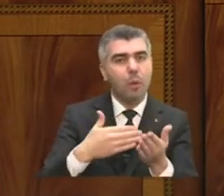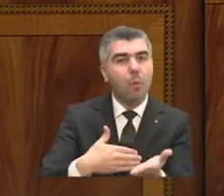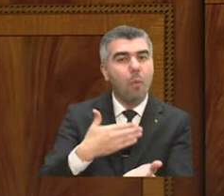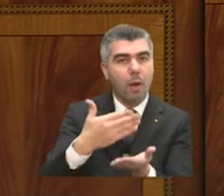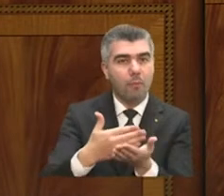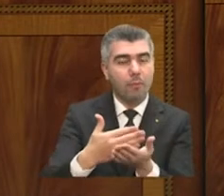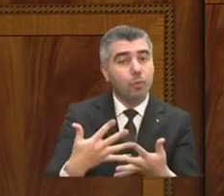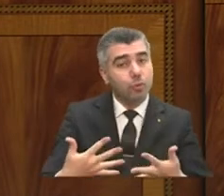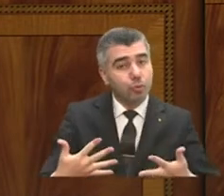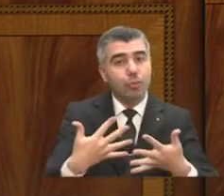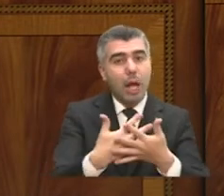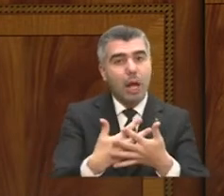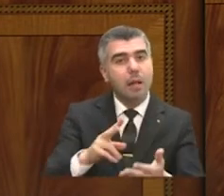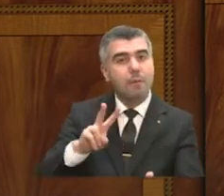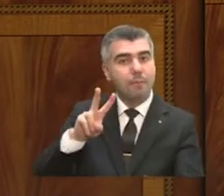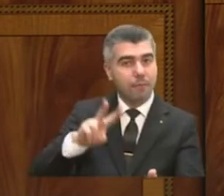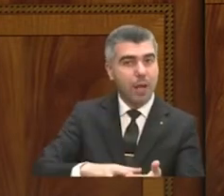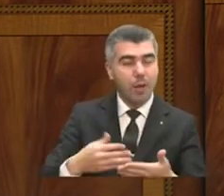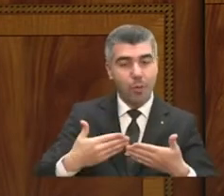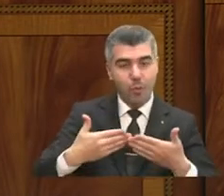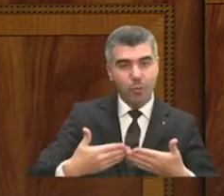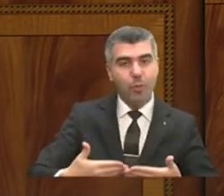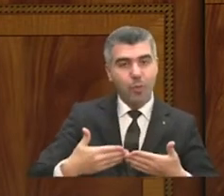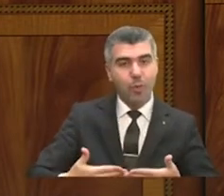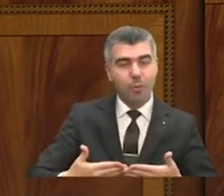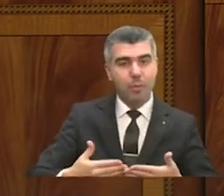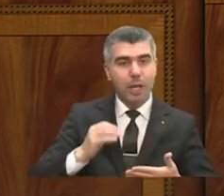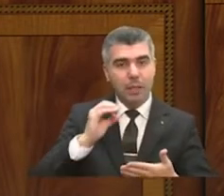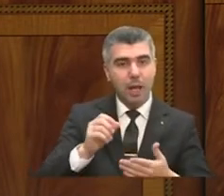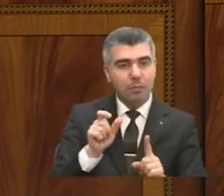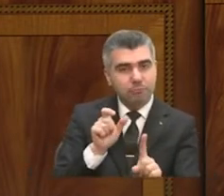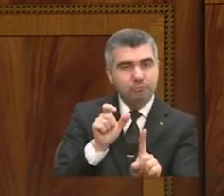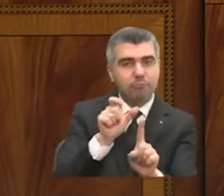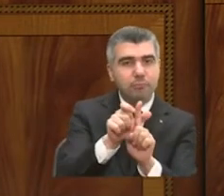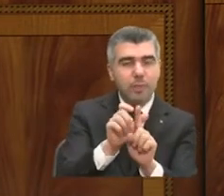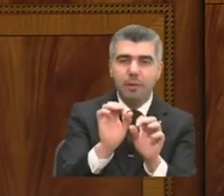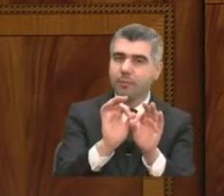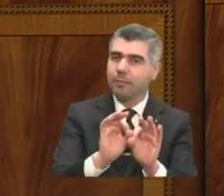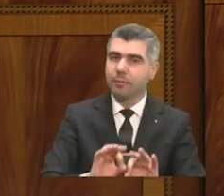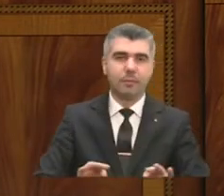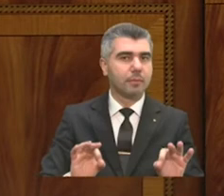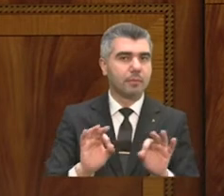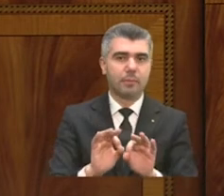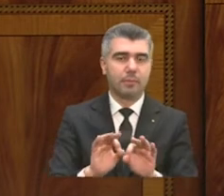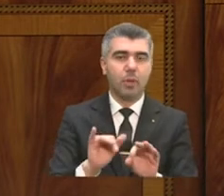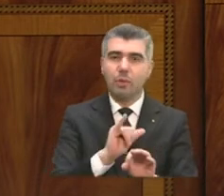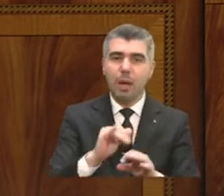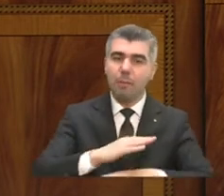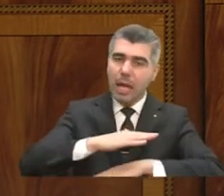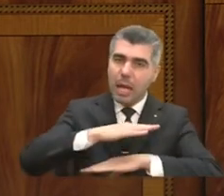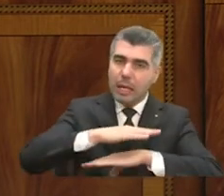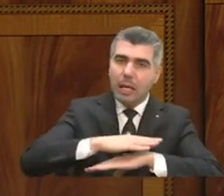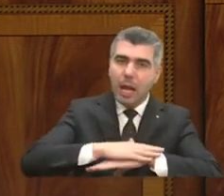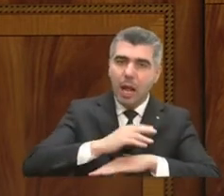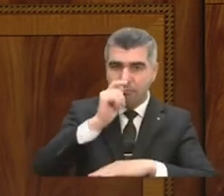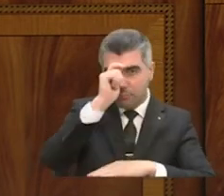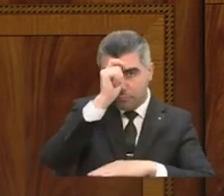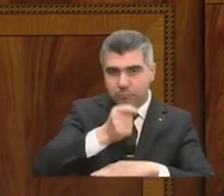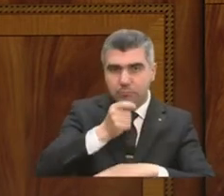a contribué à consolider à travers la lutte contre